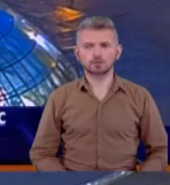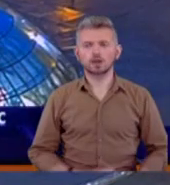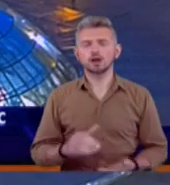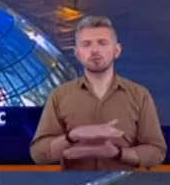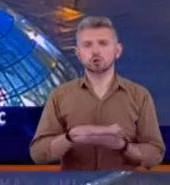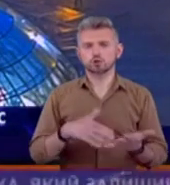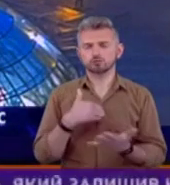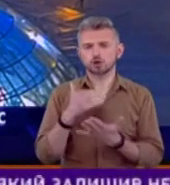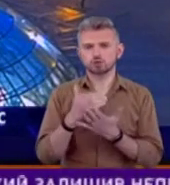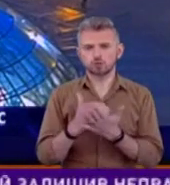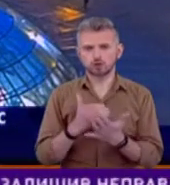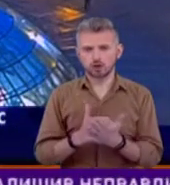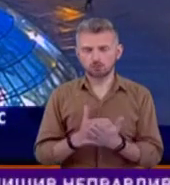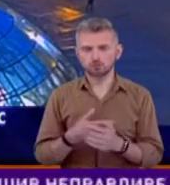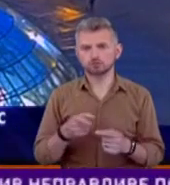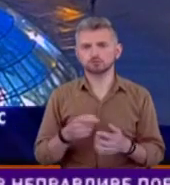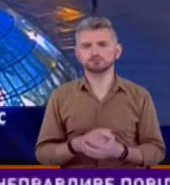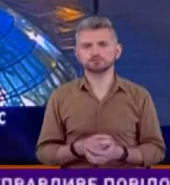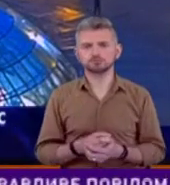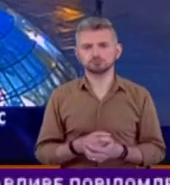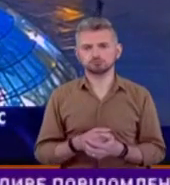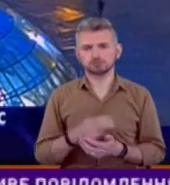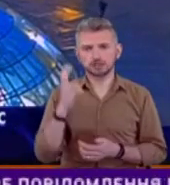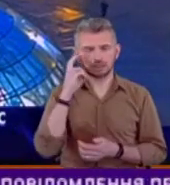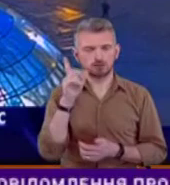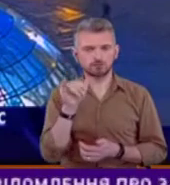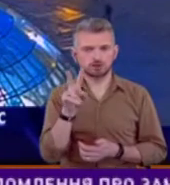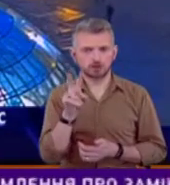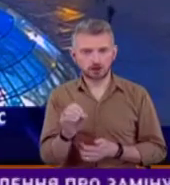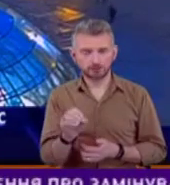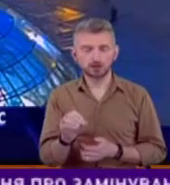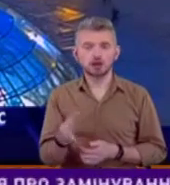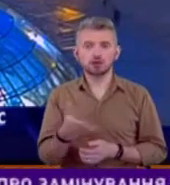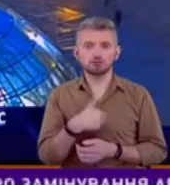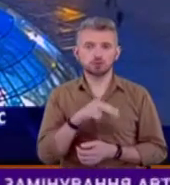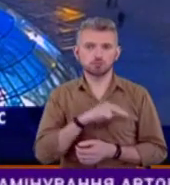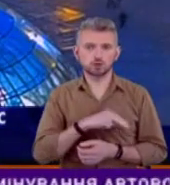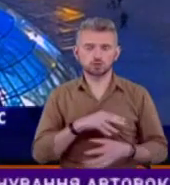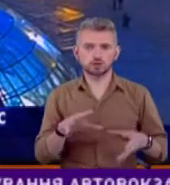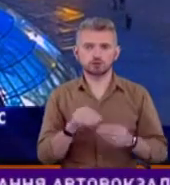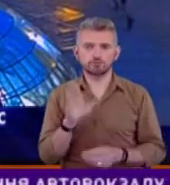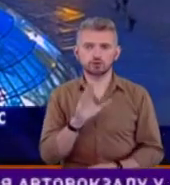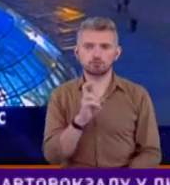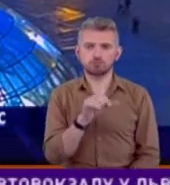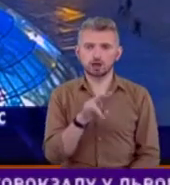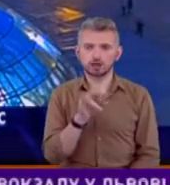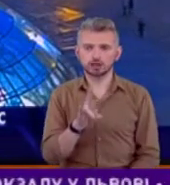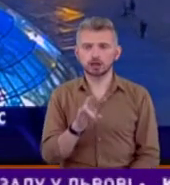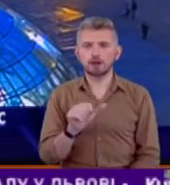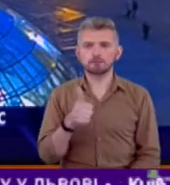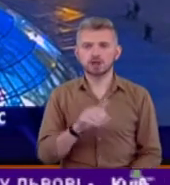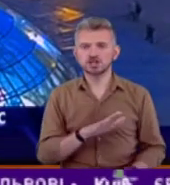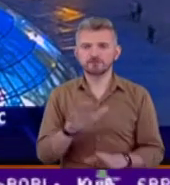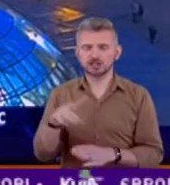Повертаємося в студію. Я нагадаю, що це телеканал «Київ» і проєкт «Київ Лайф». Мене звуть Василь Климчук. Ми в студії працюємо із Володимиром Баріним, першим